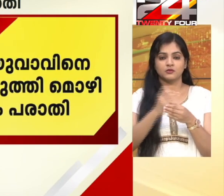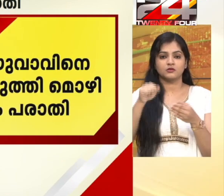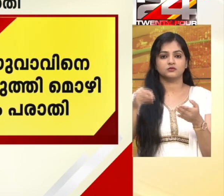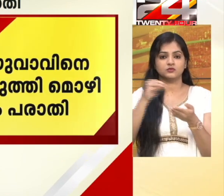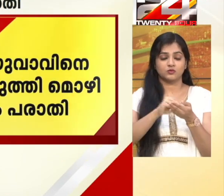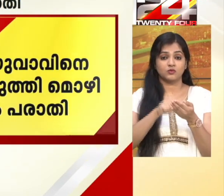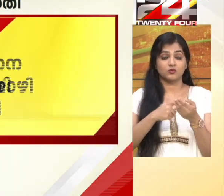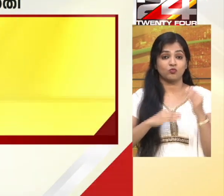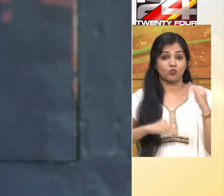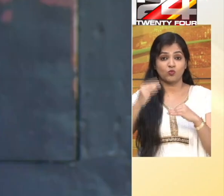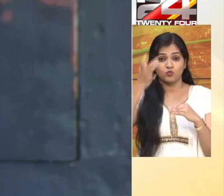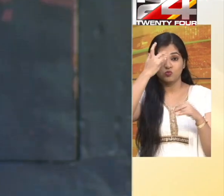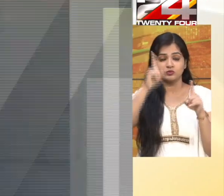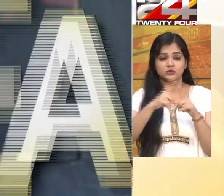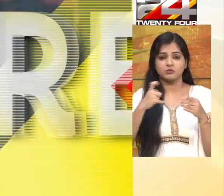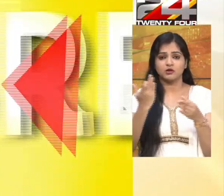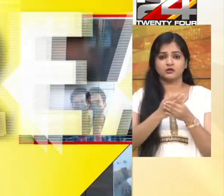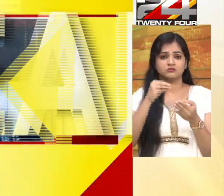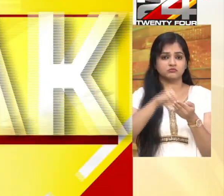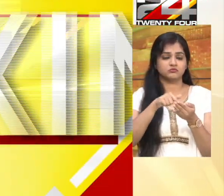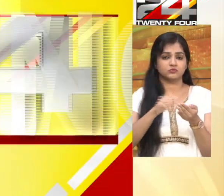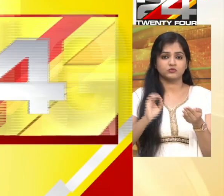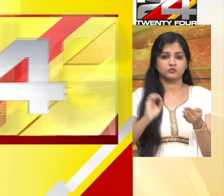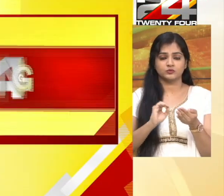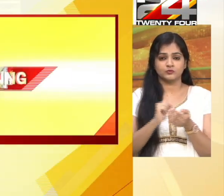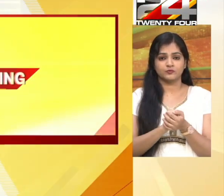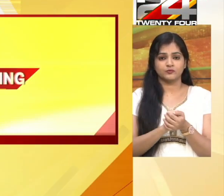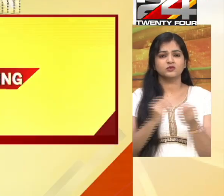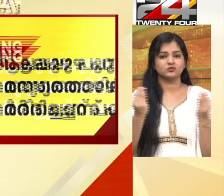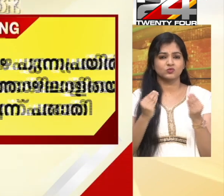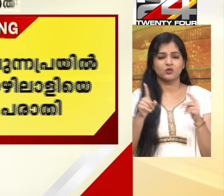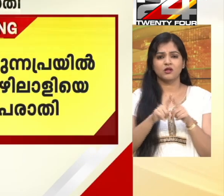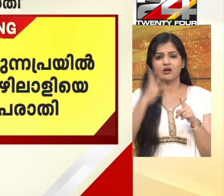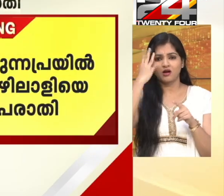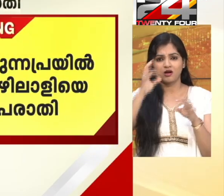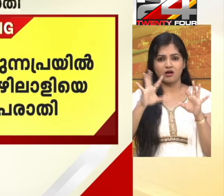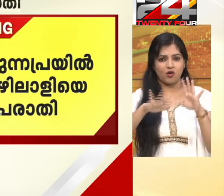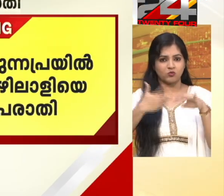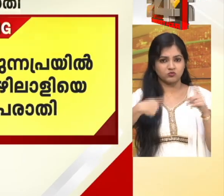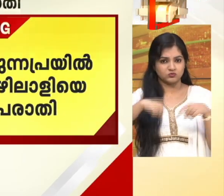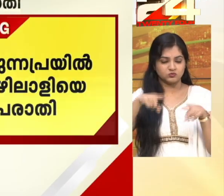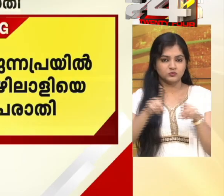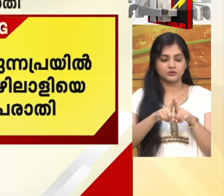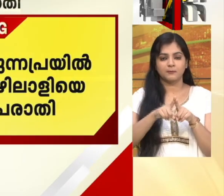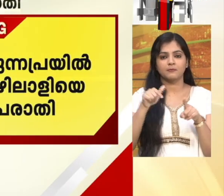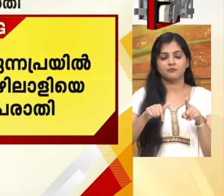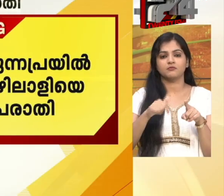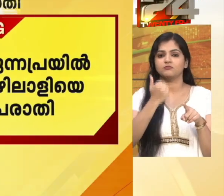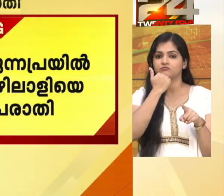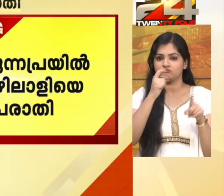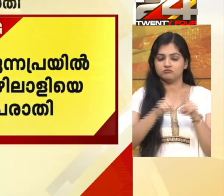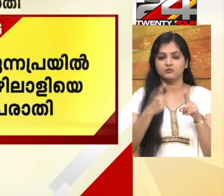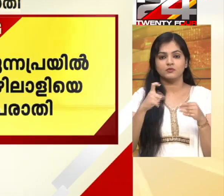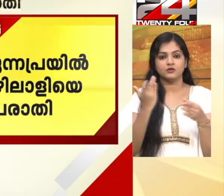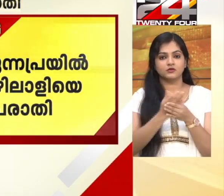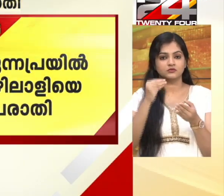ചാർജ് അതിലില്ല ആ നിലയ്ക്ക് ഒരു ചാർജ് മാത്രമാണ് ഇപ്പോൾ ഇട്ടിരിക്കുന്നത് എന്നാണ് നമ്മൾ മനസ്സിലാക്കുന്നത് മറ്റേതെങ്കിലും തരത്തിലൊരു ചാർജ് അമൽ ബാബുവിനെതിരെ ഈ